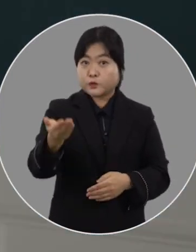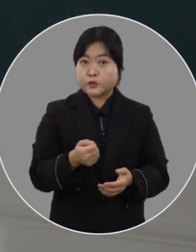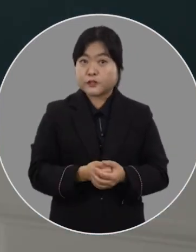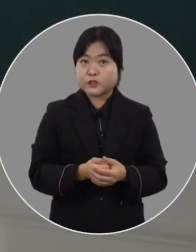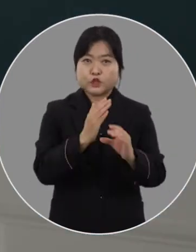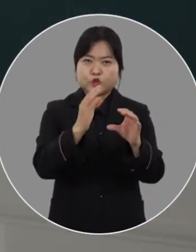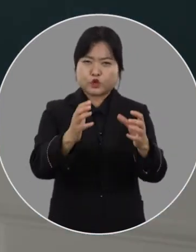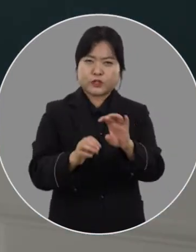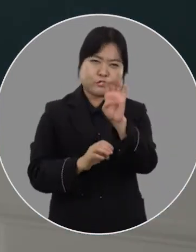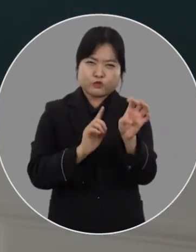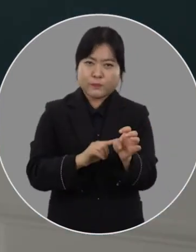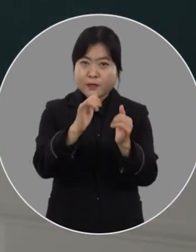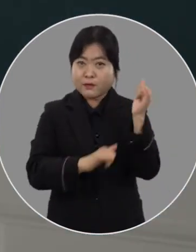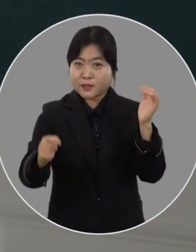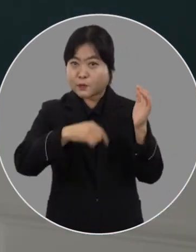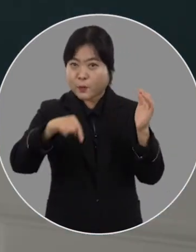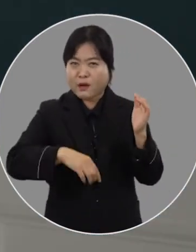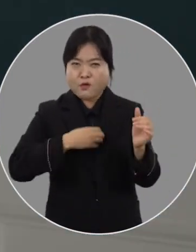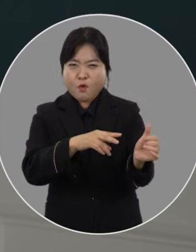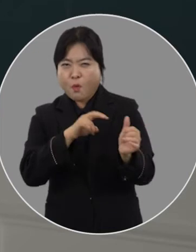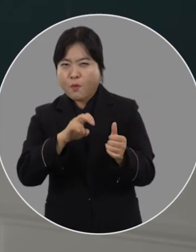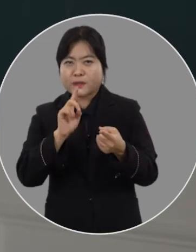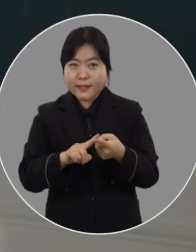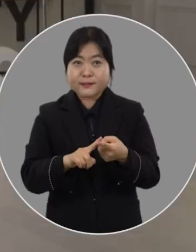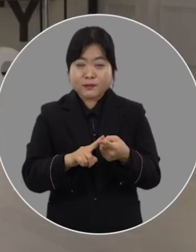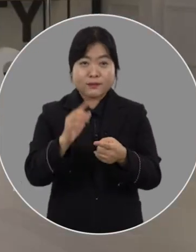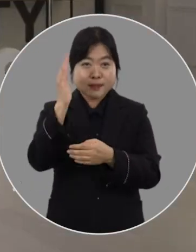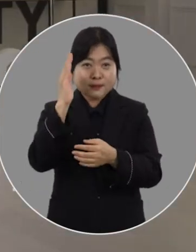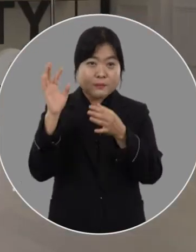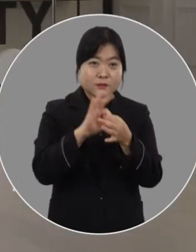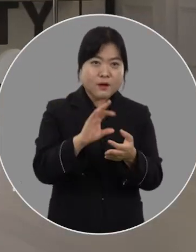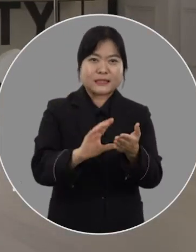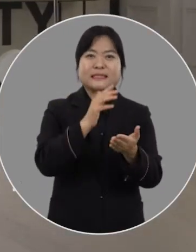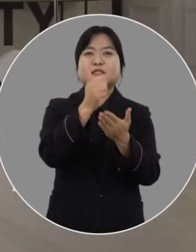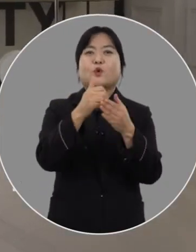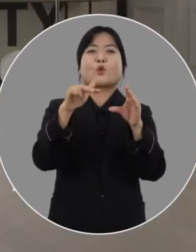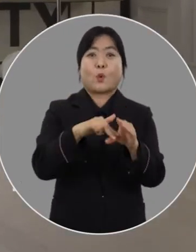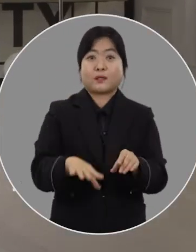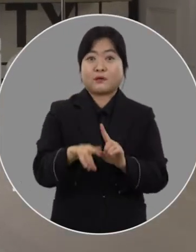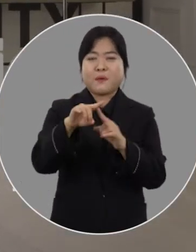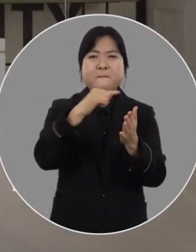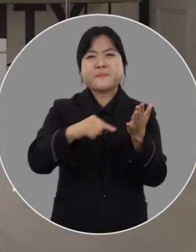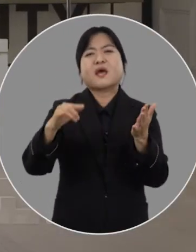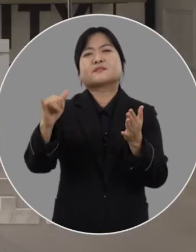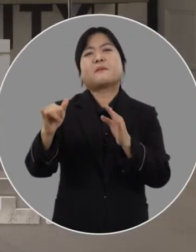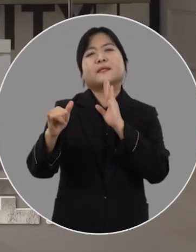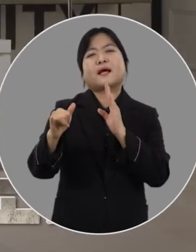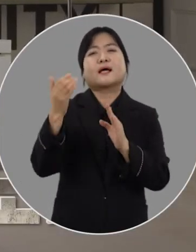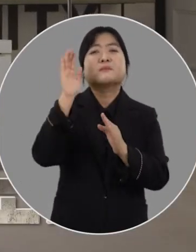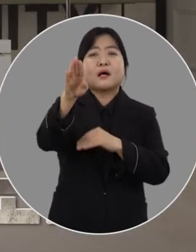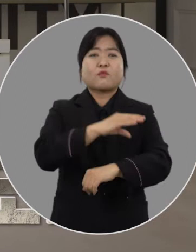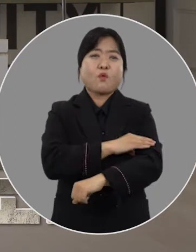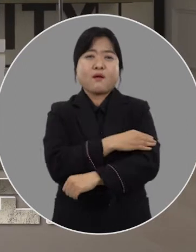여러분들은 중세 유럽 역사 속의 혐오에 대해서 다루면서 그리스도교가 처음에는 피해자였지만 나중에